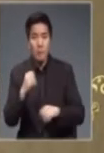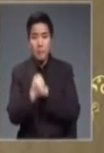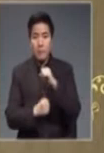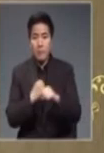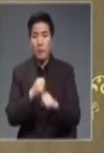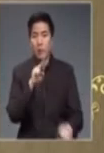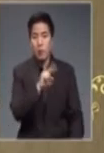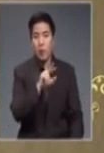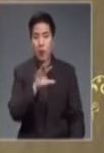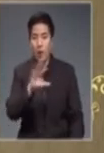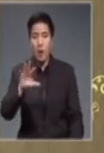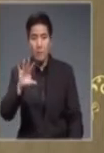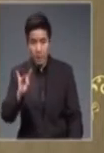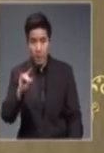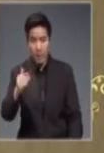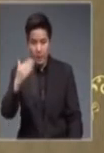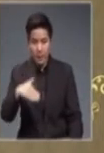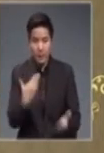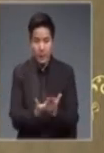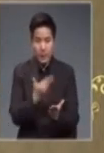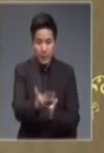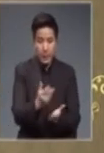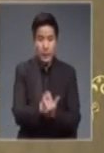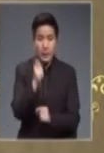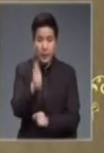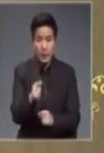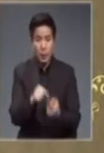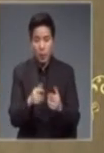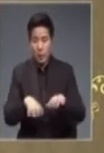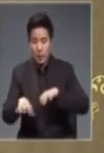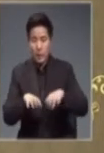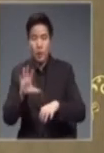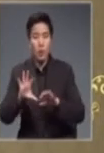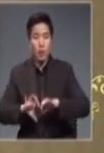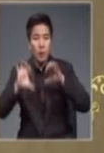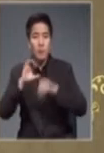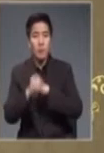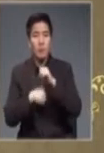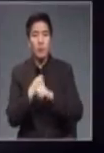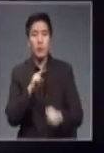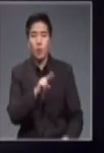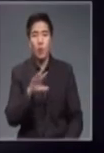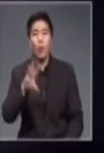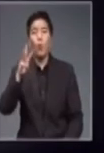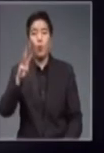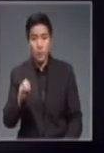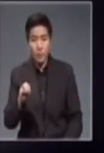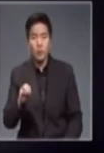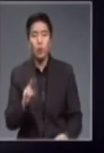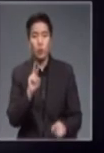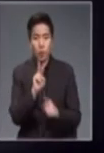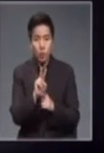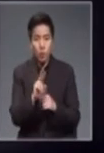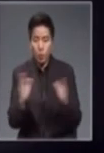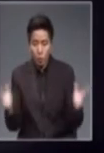ราะมันไปเริ่มปัญหาใหม่ด้วยยังไงเพราะปัญหามันซับซ้อนมาแกะออกมาปัญหามันก็มากกว่าเดิมนะครับก็ไม่มีใครอยากแกะรัฐบาลนี้พยายามนะครับพย